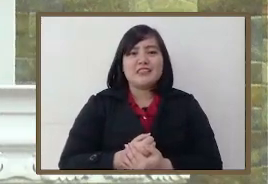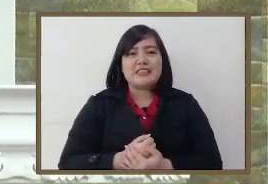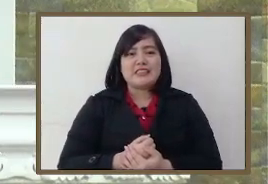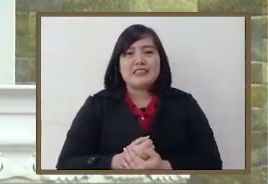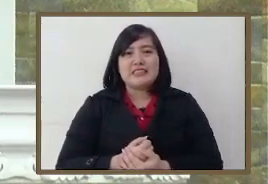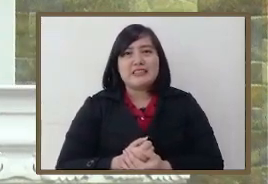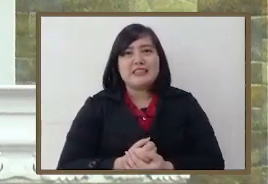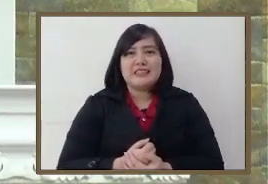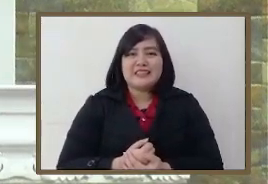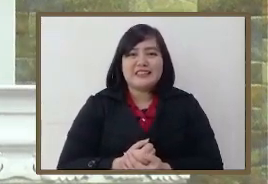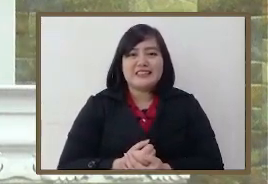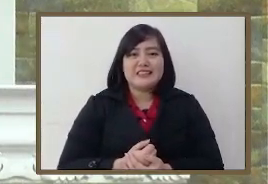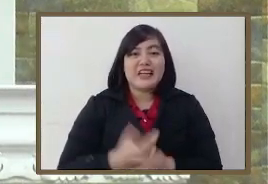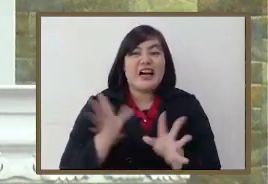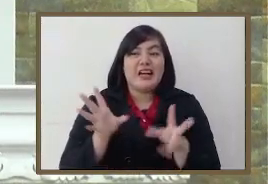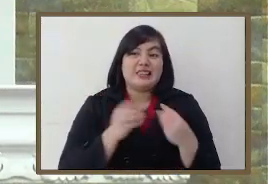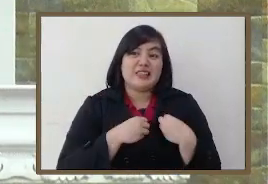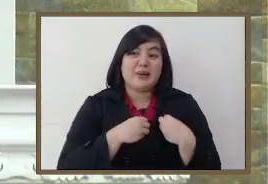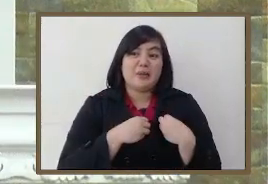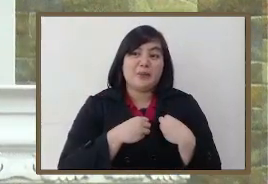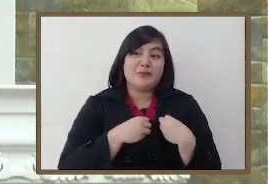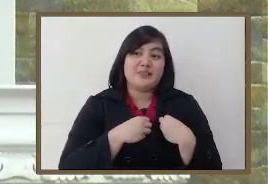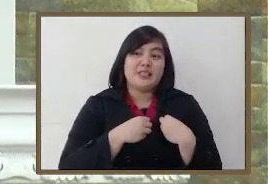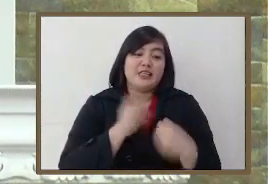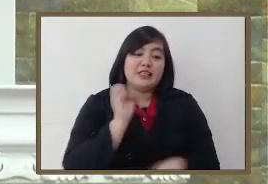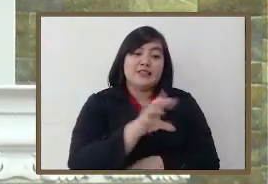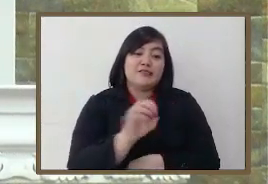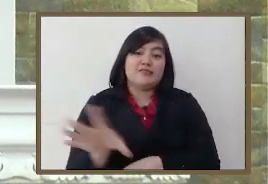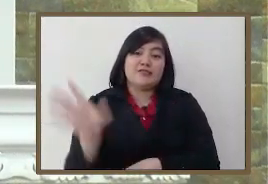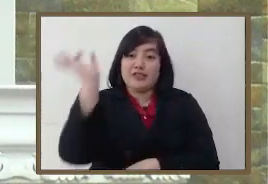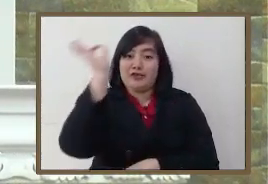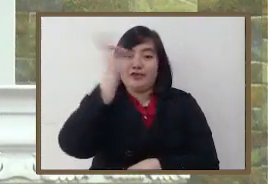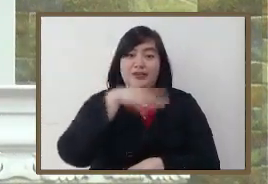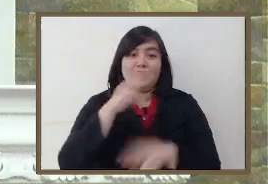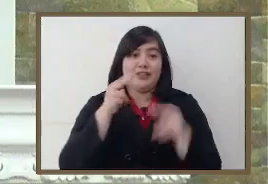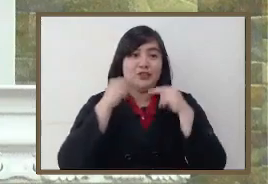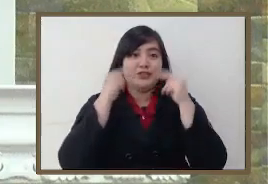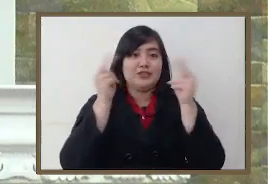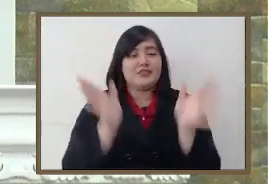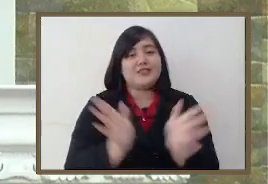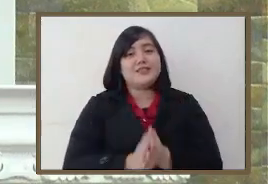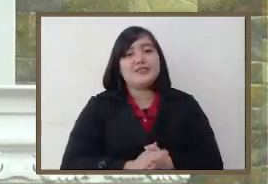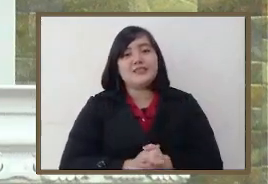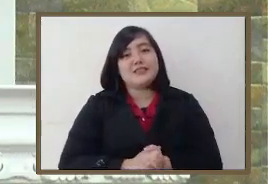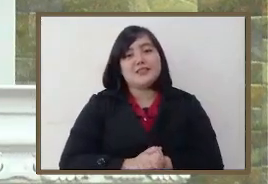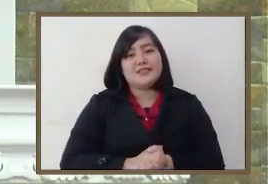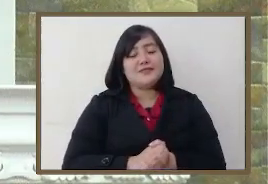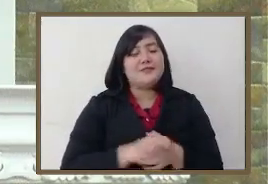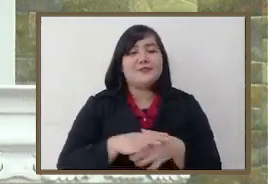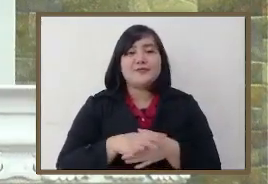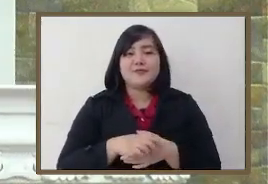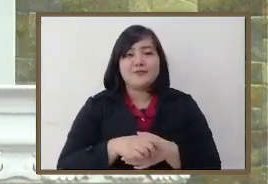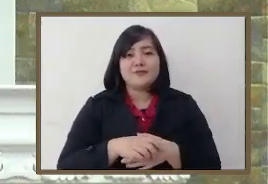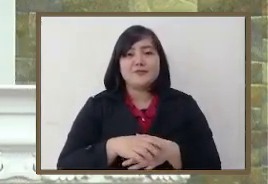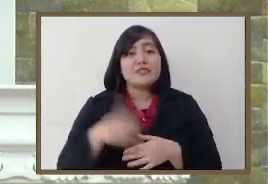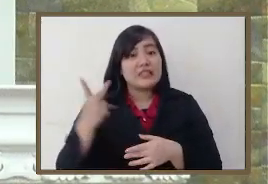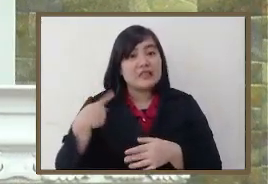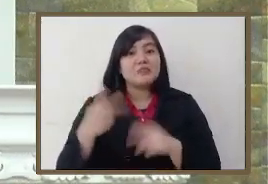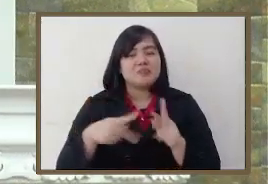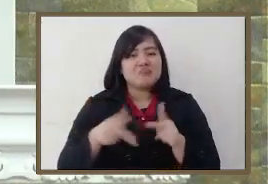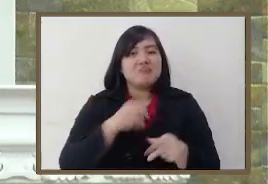kasi ng chismis. You see that? So, kapatid, napapaligiran ka ng ganyan, kaya kang